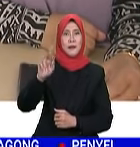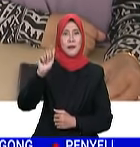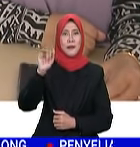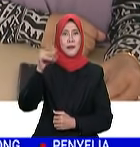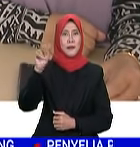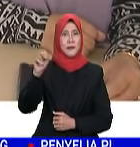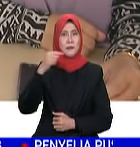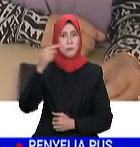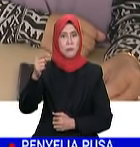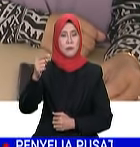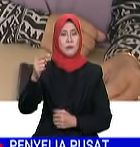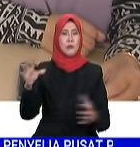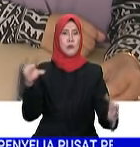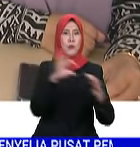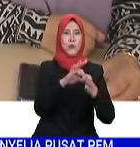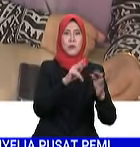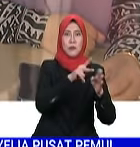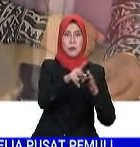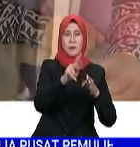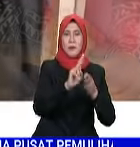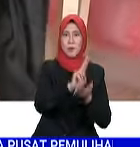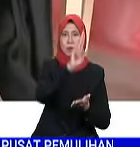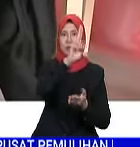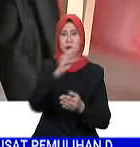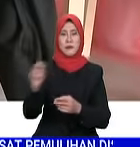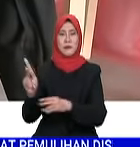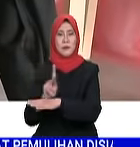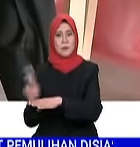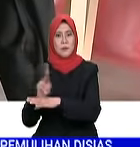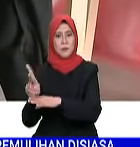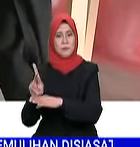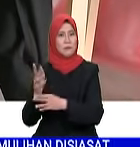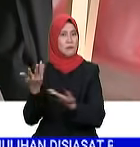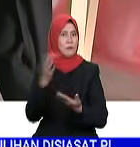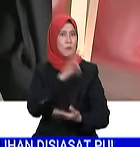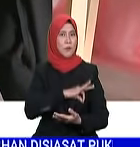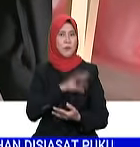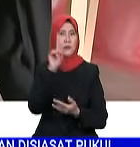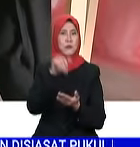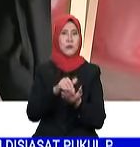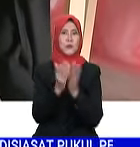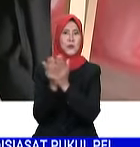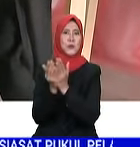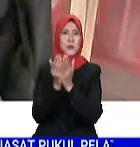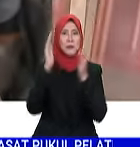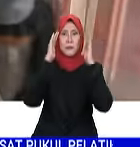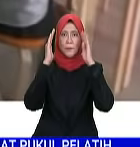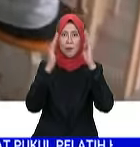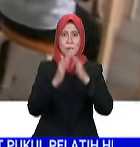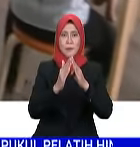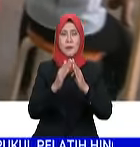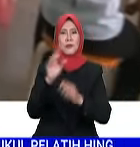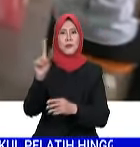latihan efisien menggabungkan kepakaran universiti dan korporat. Manfaatnya kepada 1,000 buah sekolah di Pahang